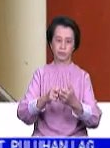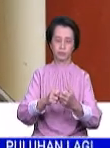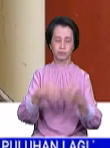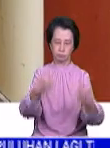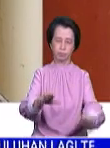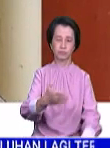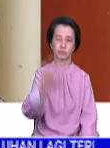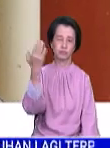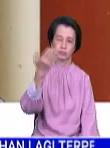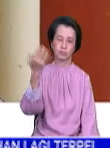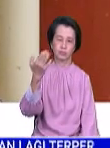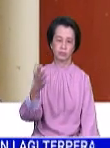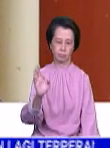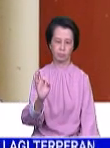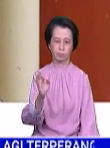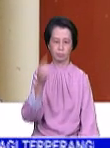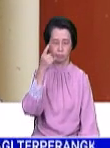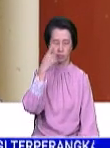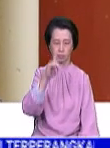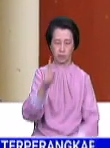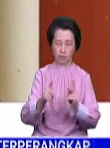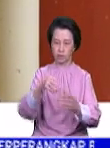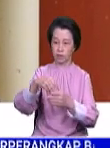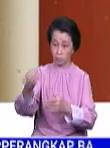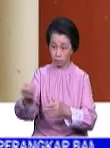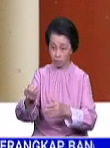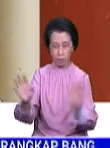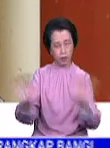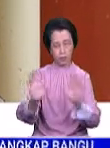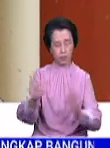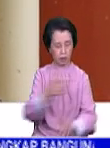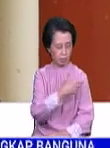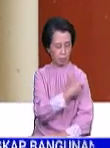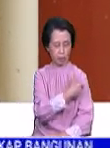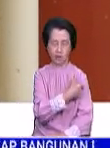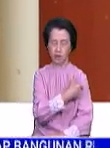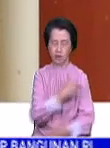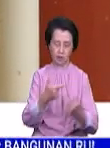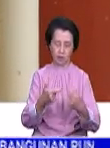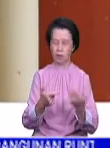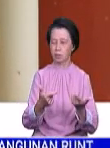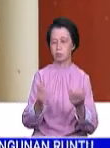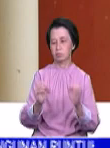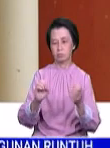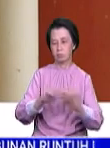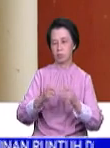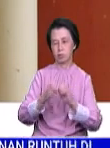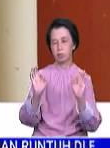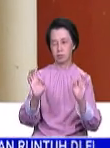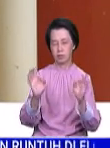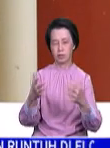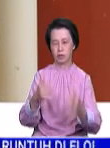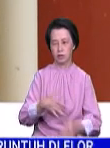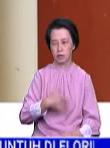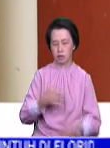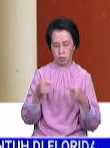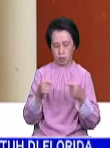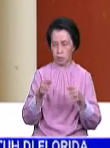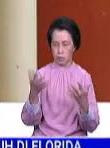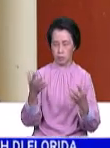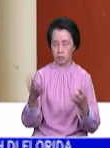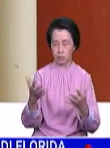rasa untuk orang-orang di luar yang takut dengan jarum, ya, sebenarnya jarum tu saya dah apa masalah sebenarnya. Saya dah rasa sakit pun.